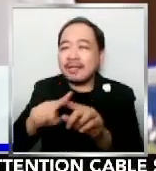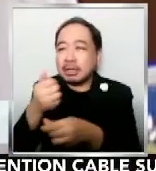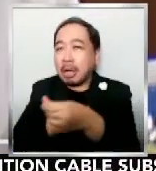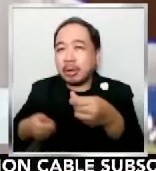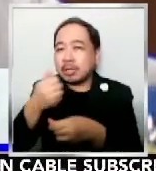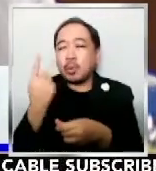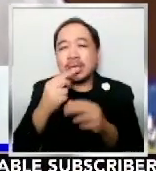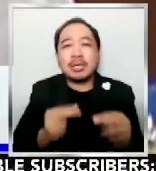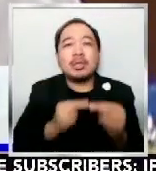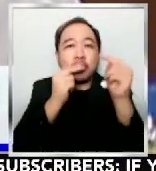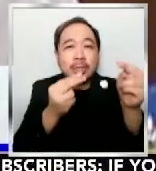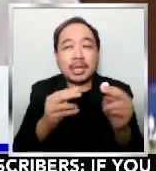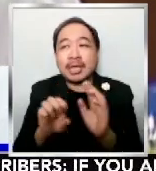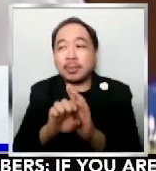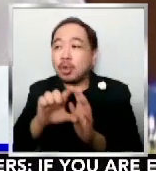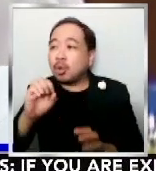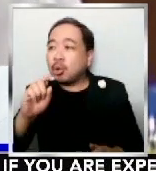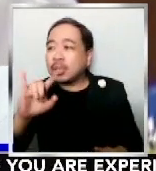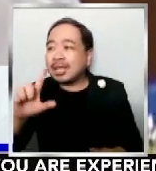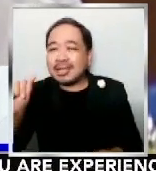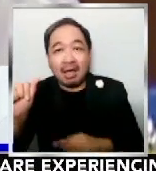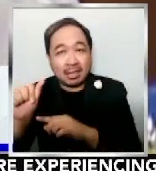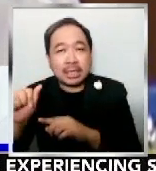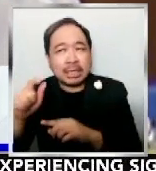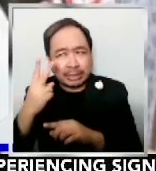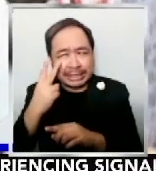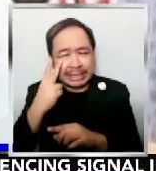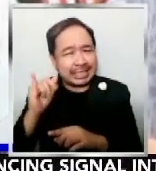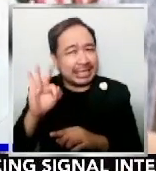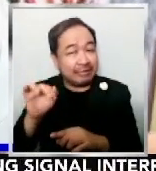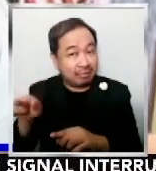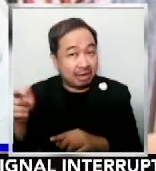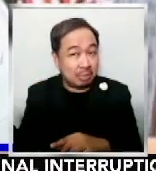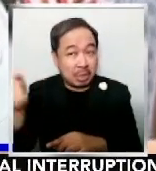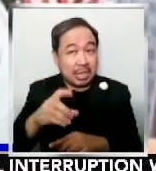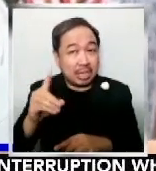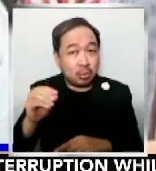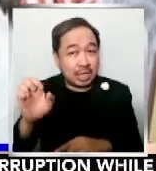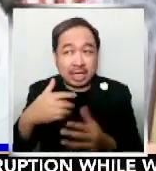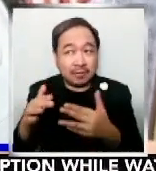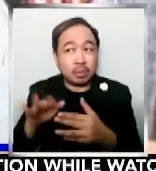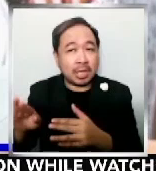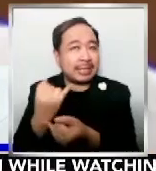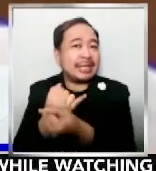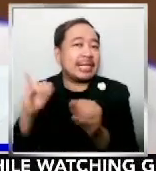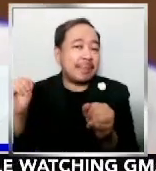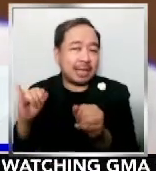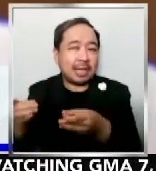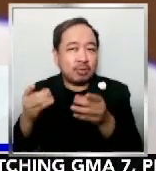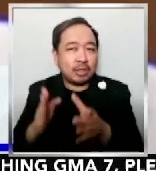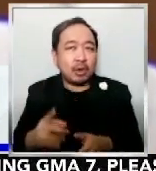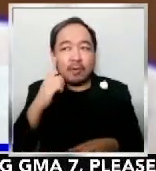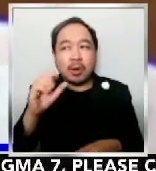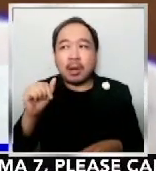Rafael Lutilla halimbawa, kailangan munang linawin kung pwede siyang umupong DOE Secretary kahit independent director siya sa Aboitiz at NXOR, mga